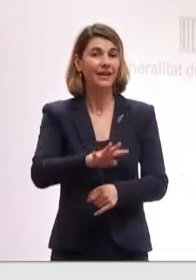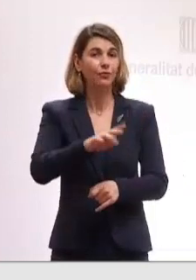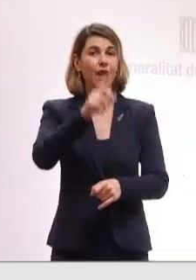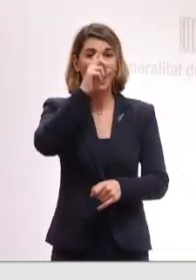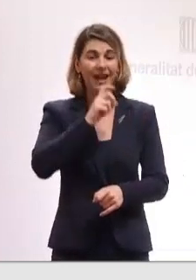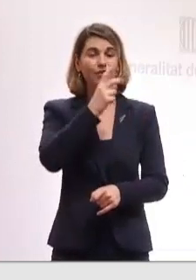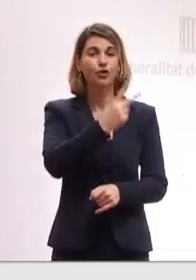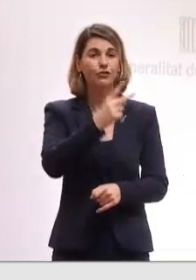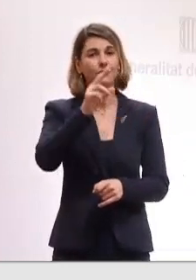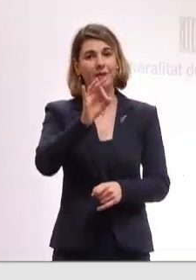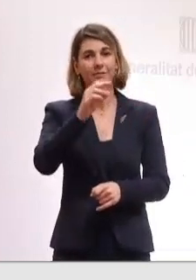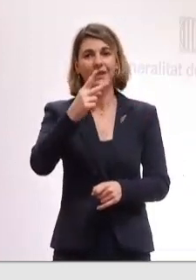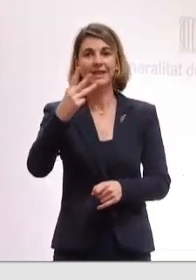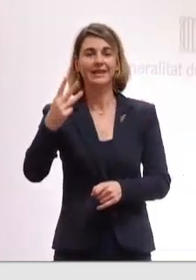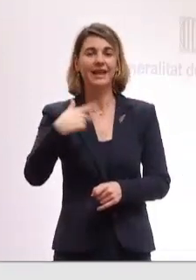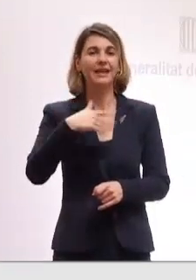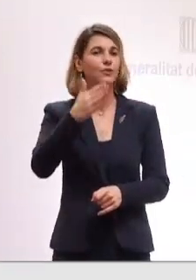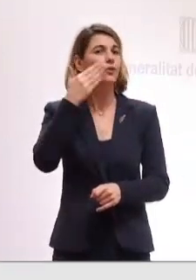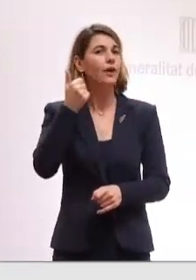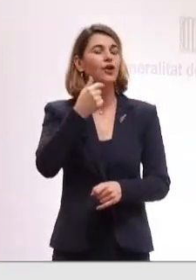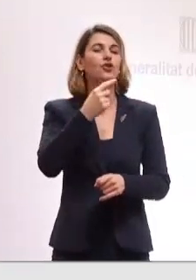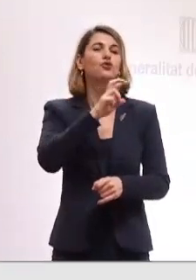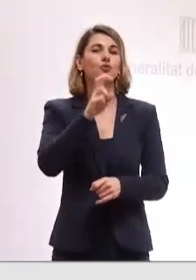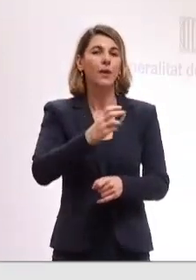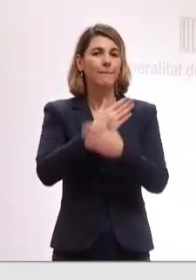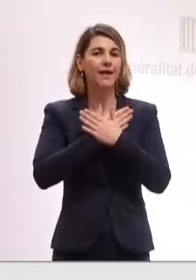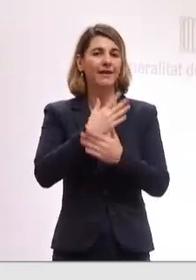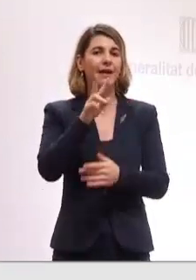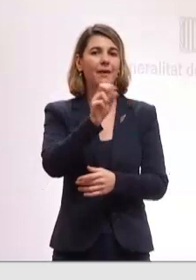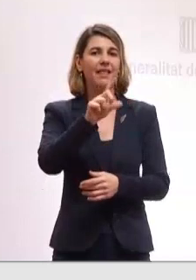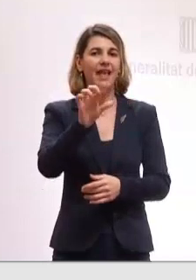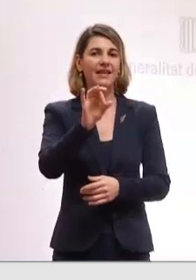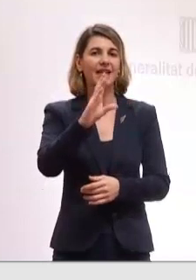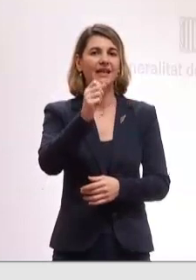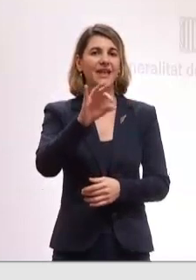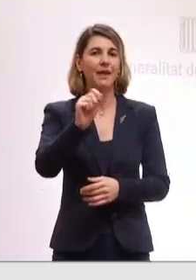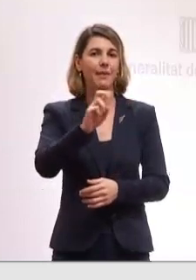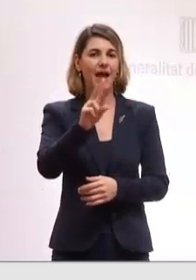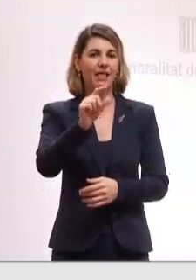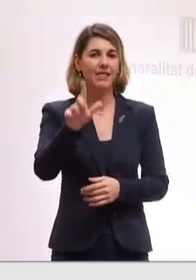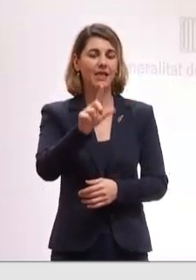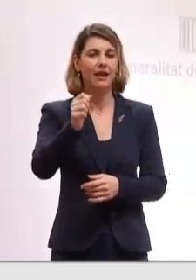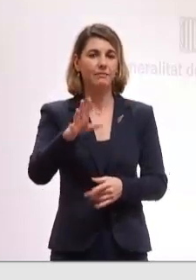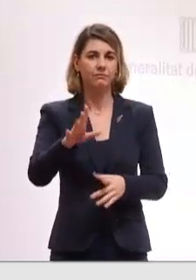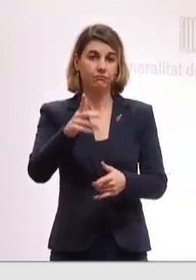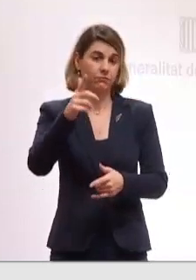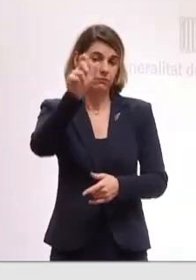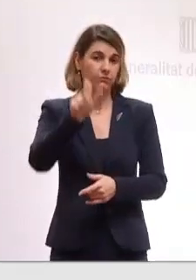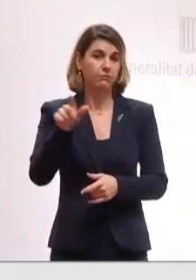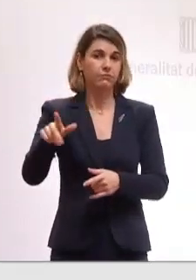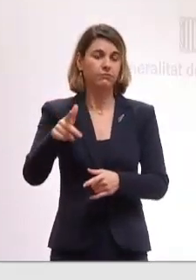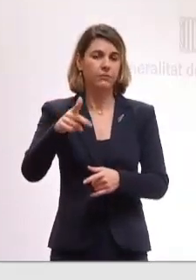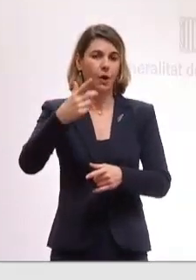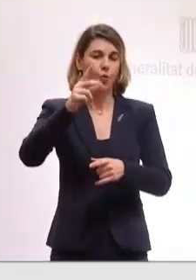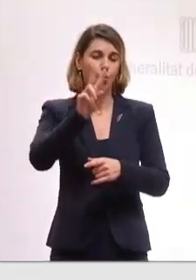l'any 2023 a l'honorable senyor Josep Maria Vallès i Casadevall, catedràtic emèrit de Ciència Política de la